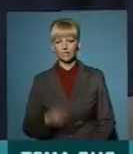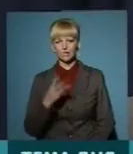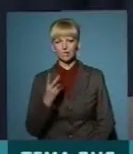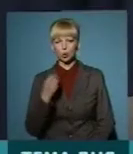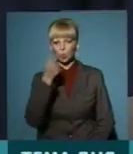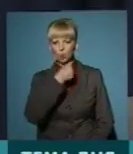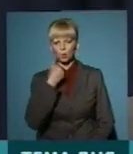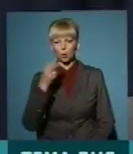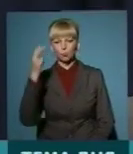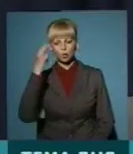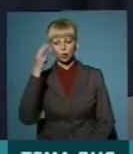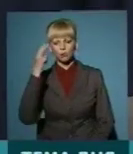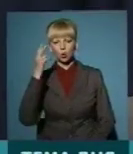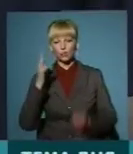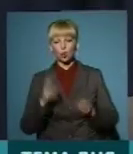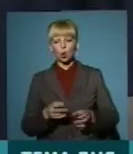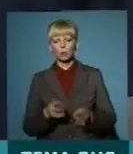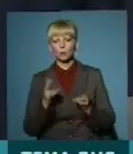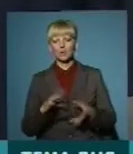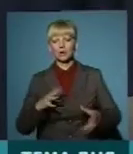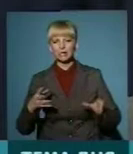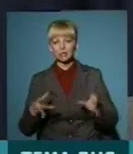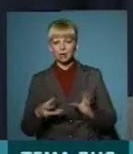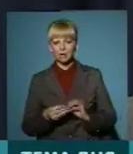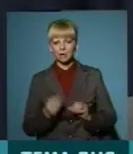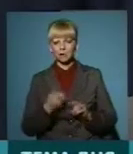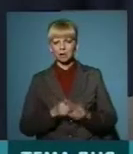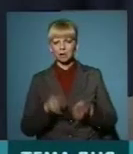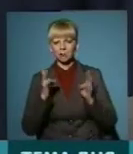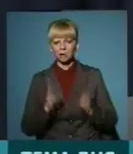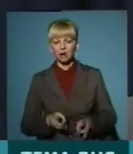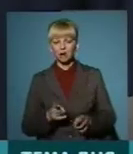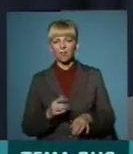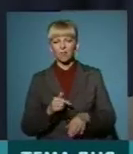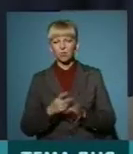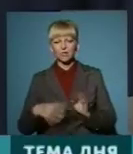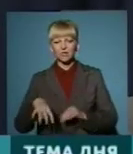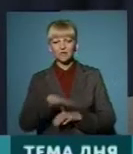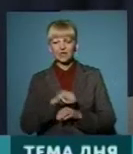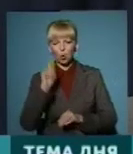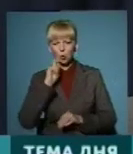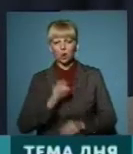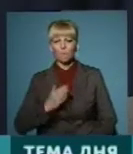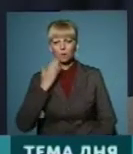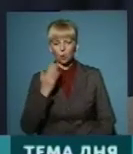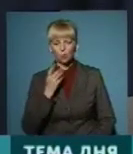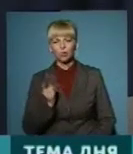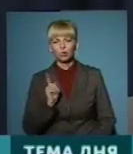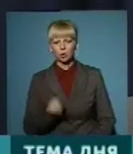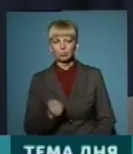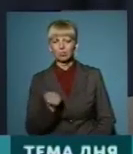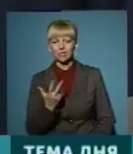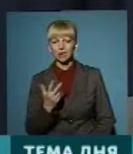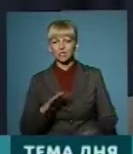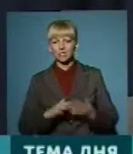32-й роковини Чорнобильської катастрофи. Наслідки цієї трагедії відчула чи не вся Україна, Буковина, зокрема.